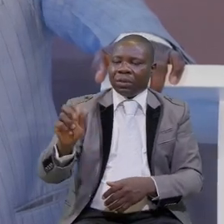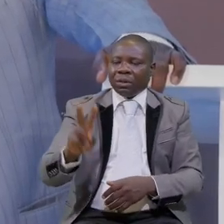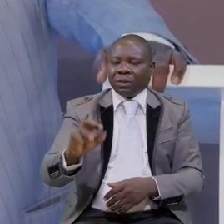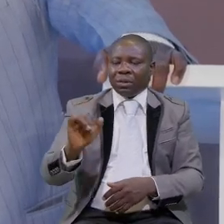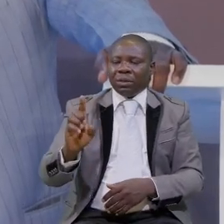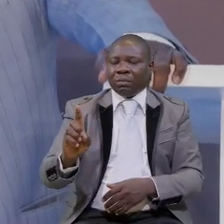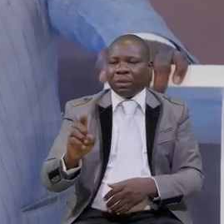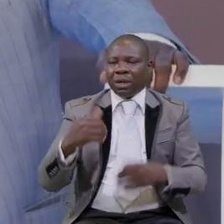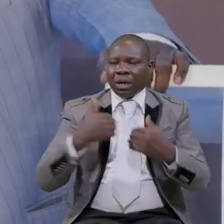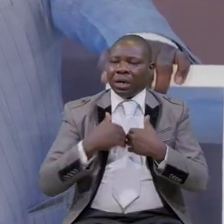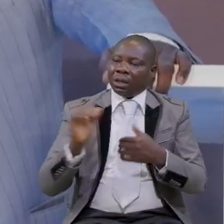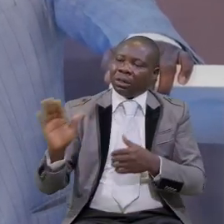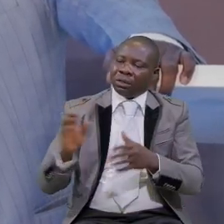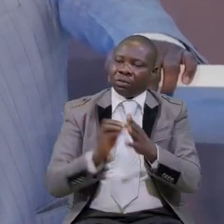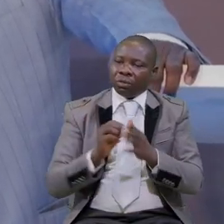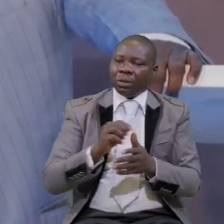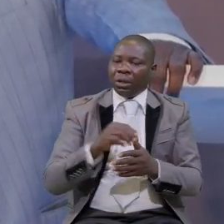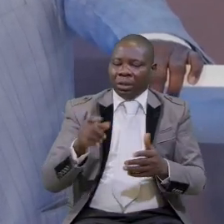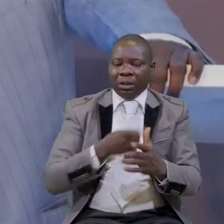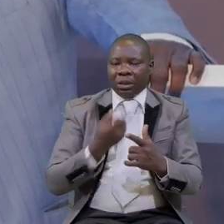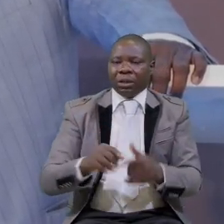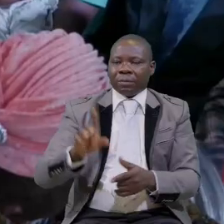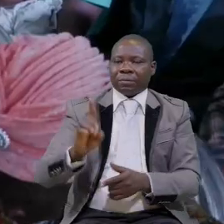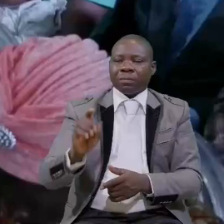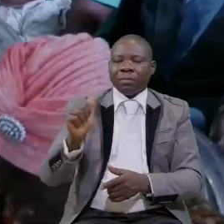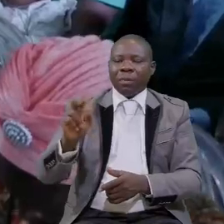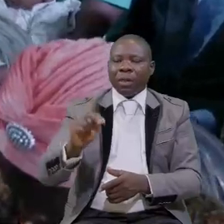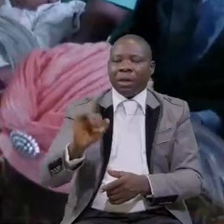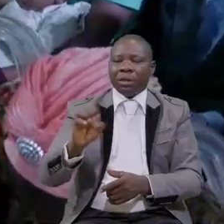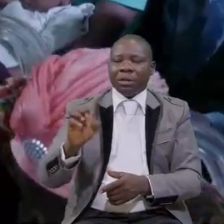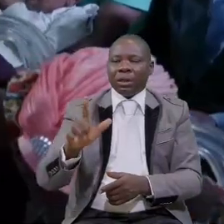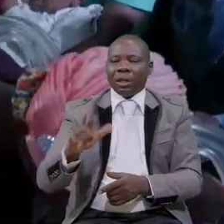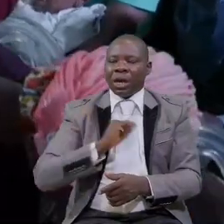Daniel avait aussi pour lui. J'aurai pour moi.